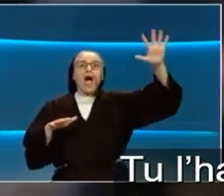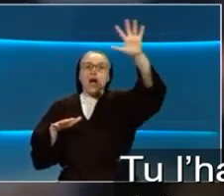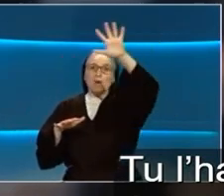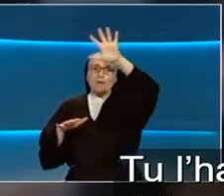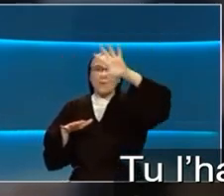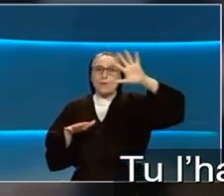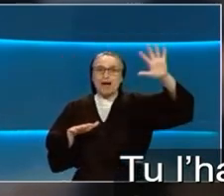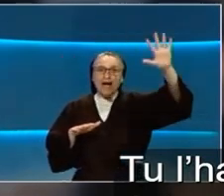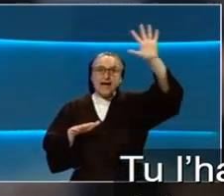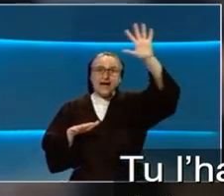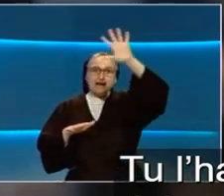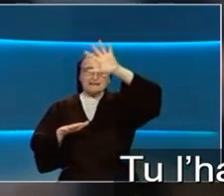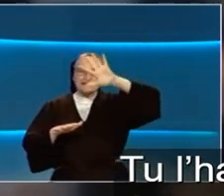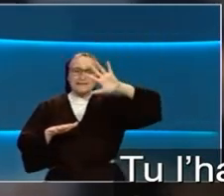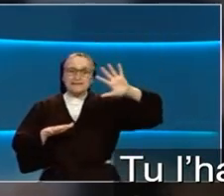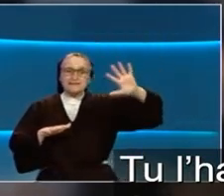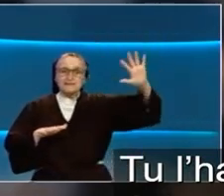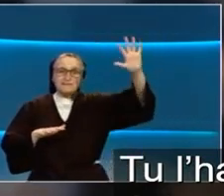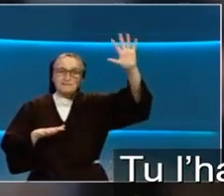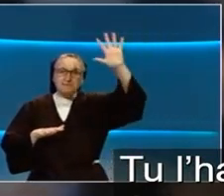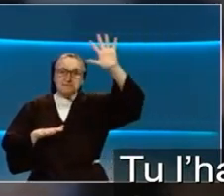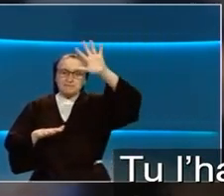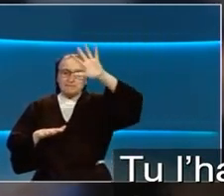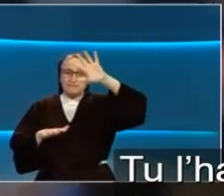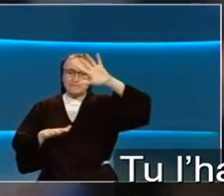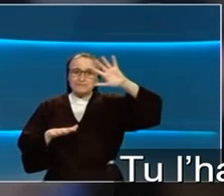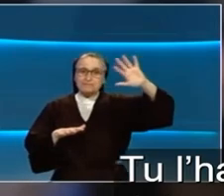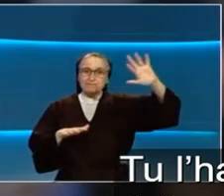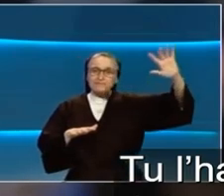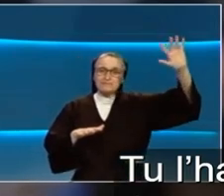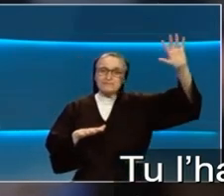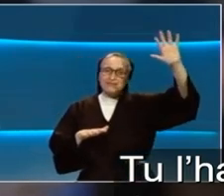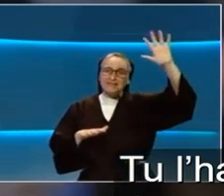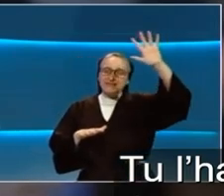operuiam, super montes